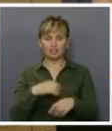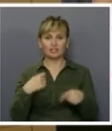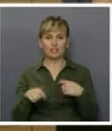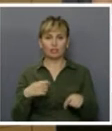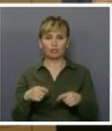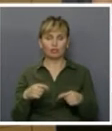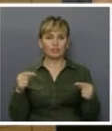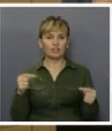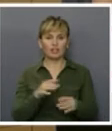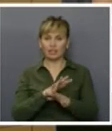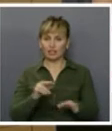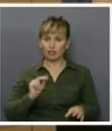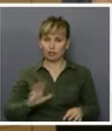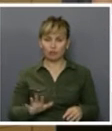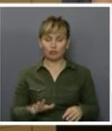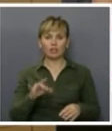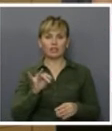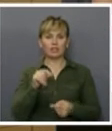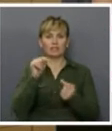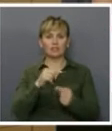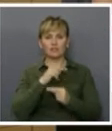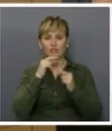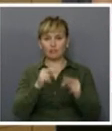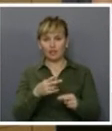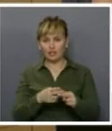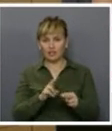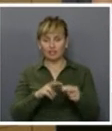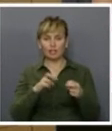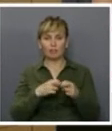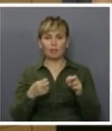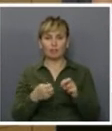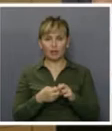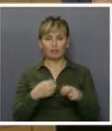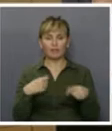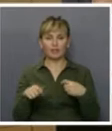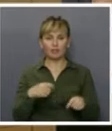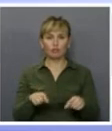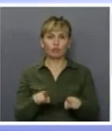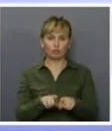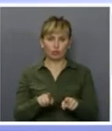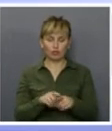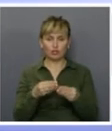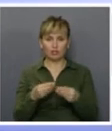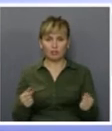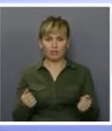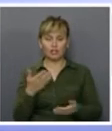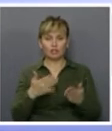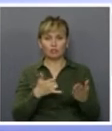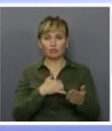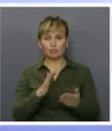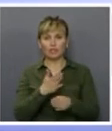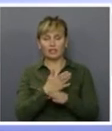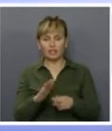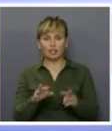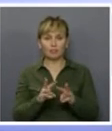не коррелируются. И, соответственно, внимание от этих проблем торговли, оно тоже размывается. Если у нас будет отдельное